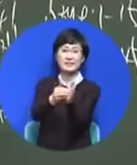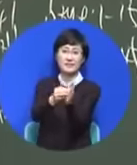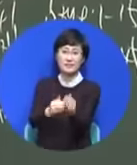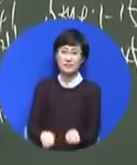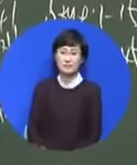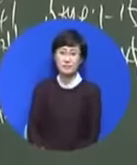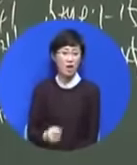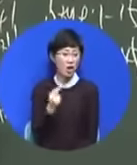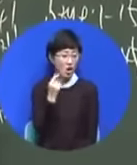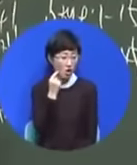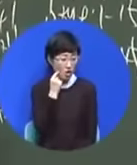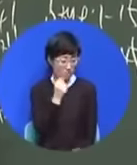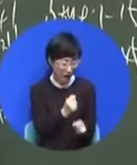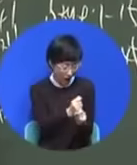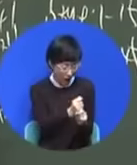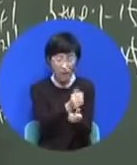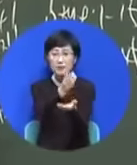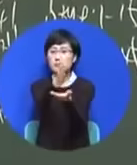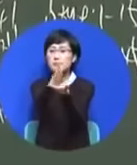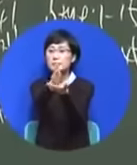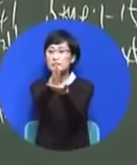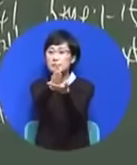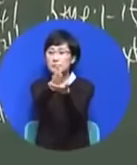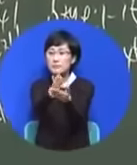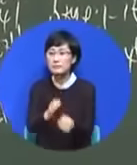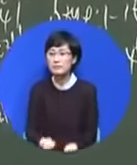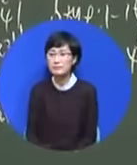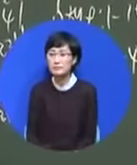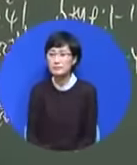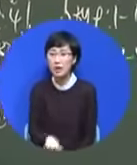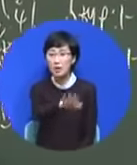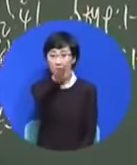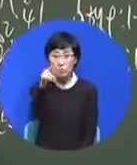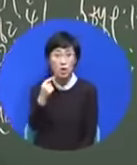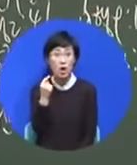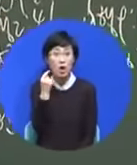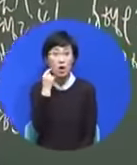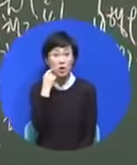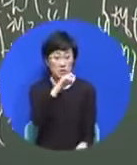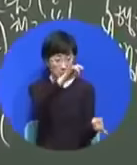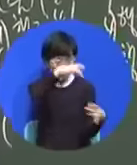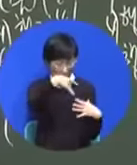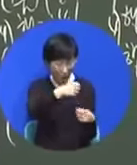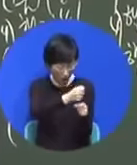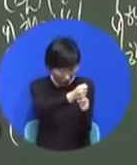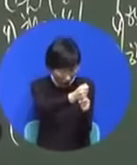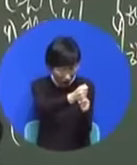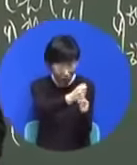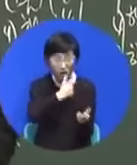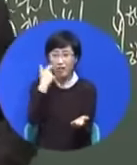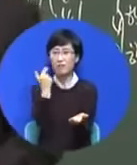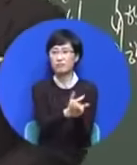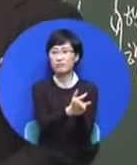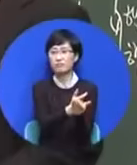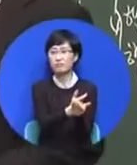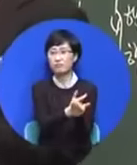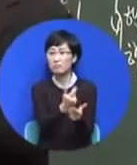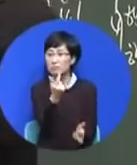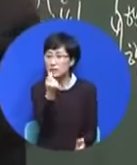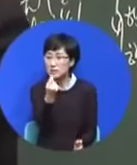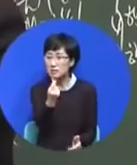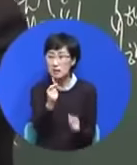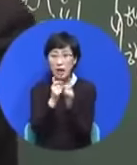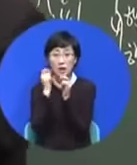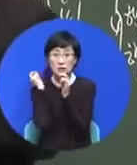거짓말을 붙잡으면 안 돼요 거짓말을 붙잡으면 속는 겁니다 그렇죠